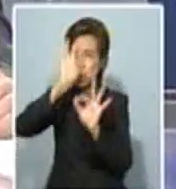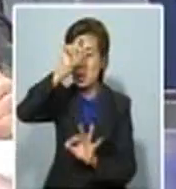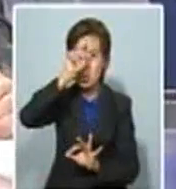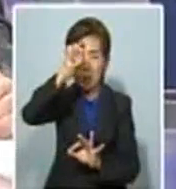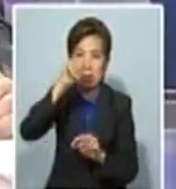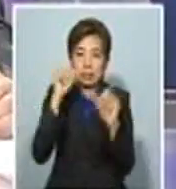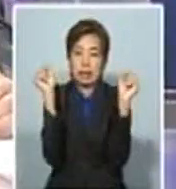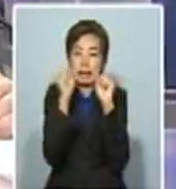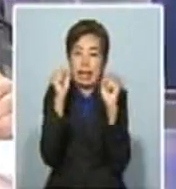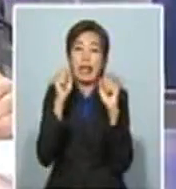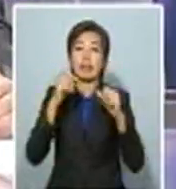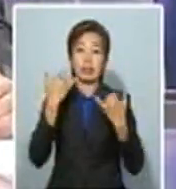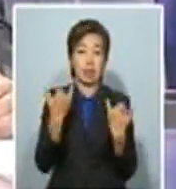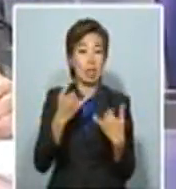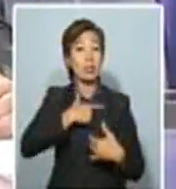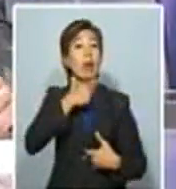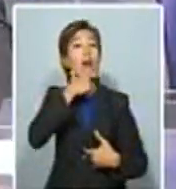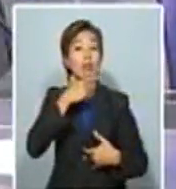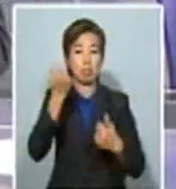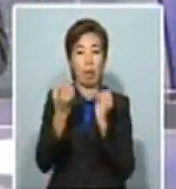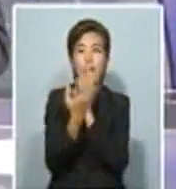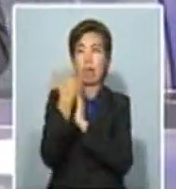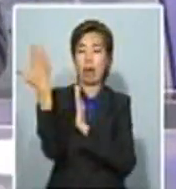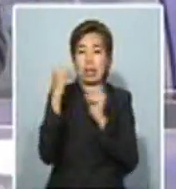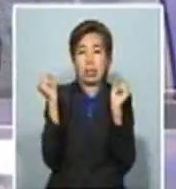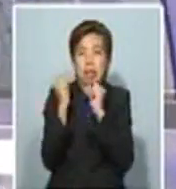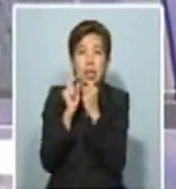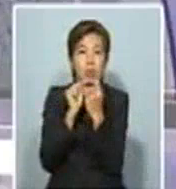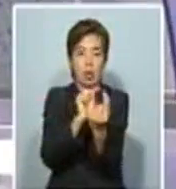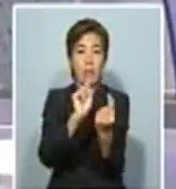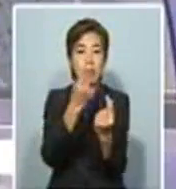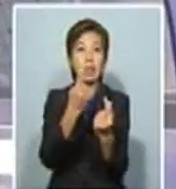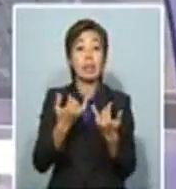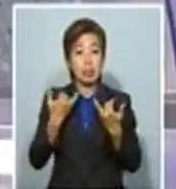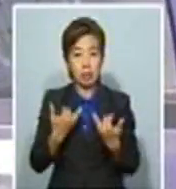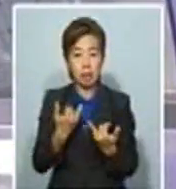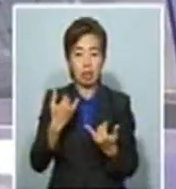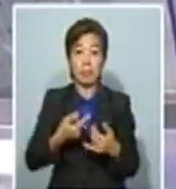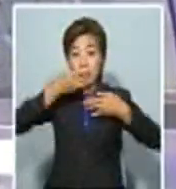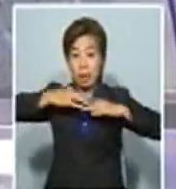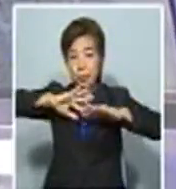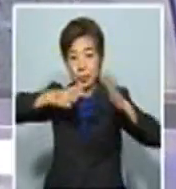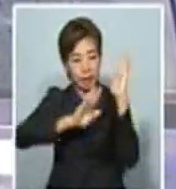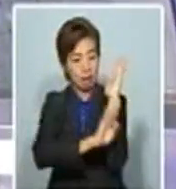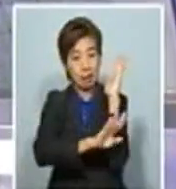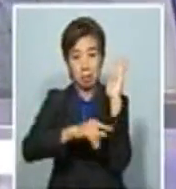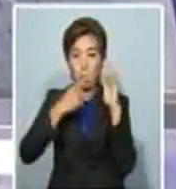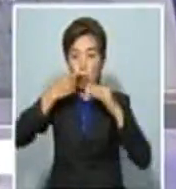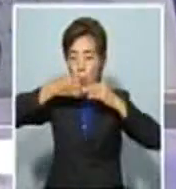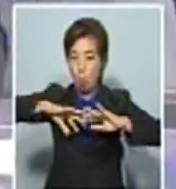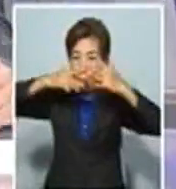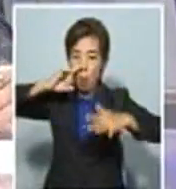นี้ชาวเขาบนดอยสูงในภาคเหนือต้องเผชิญกับสภาพอากาศที่หนาวเย็นต่อเนื่องอีกครั้งขณะที่ระยะนี้นะครับขึ้นลมในอ่าวไทยก็ยังคงมีกำลังแรงอ